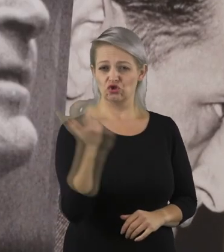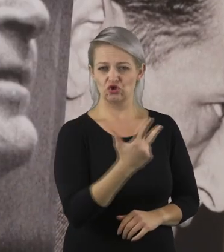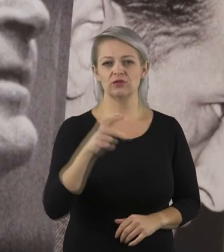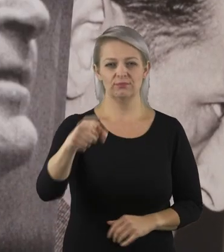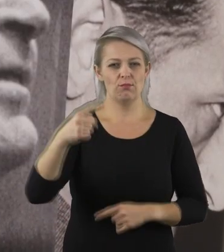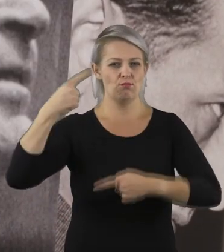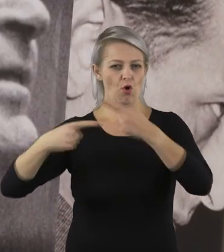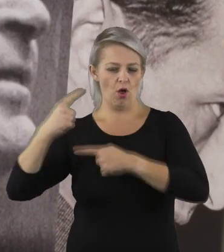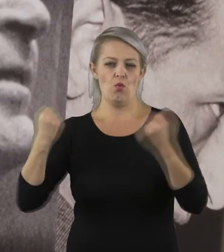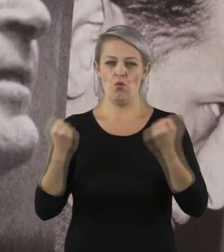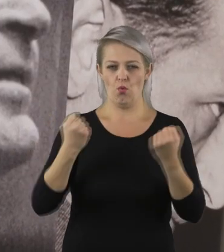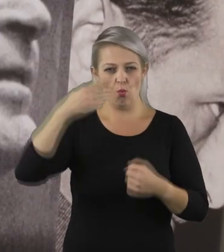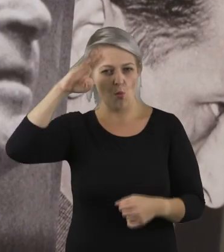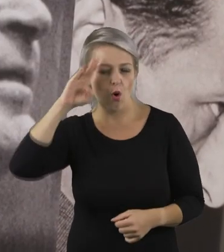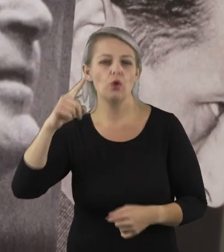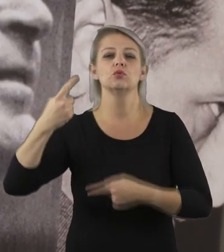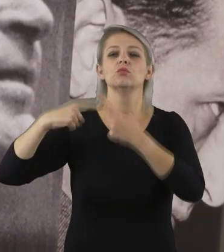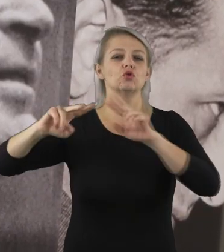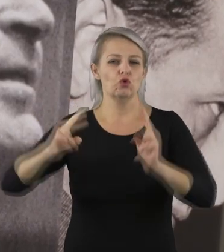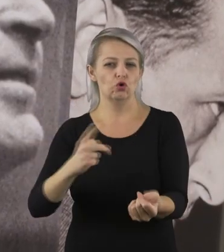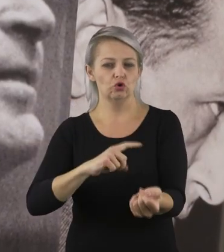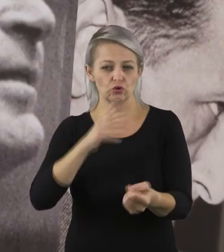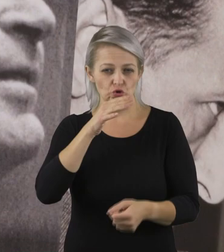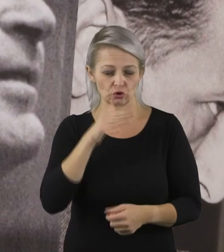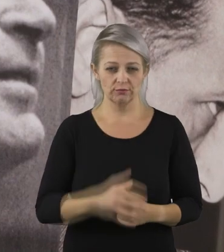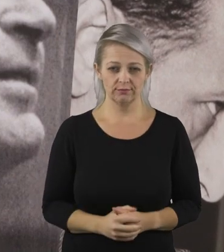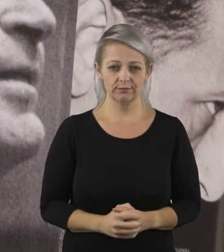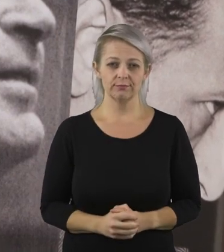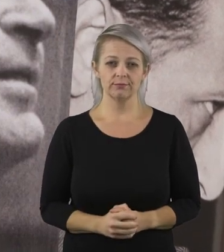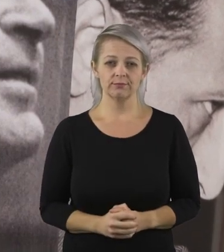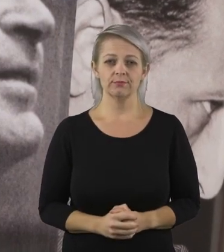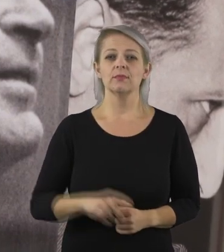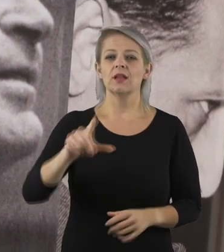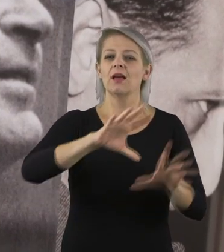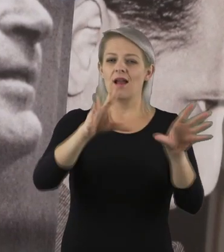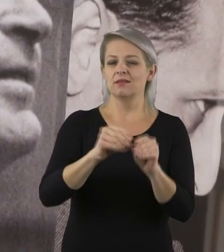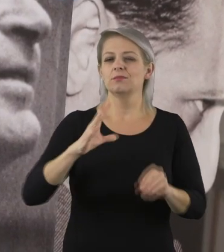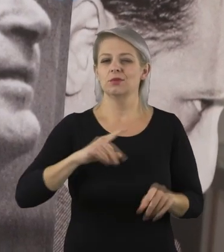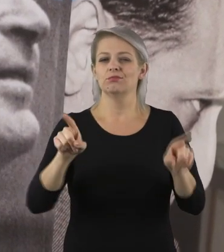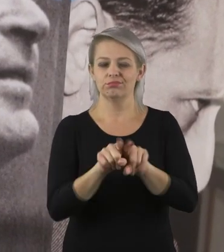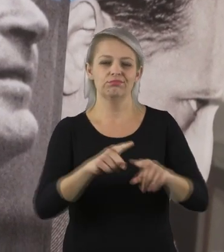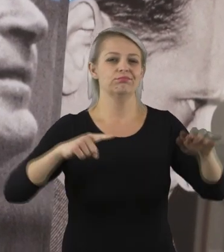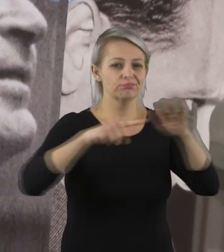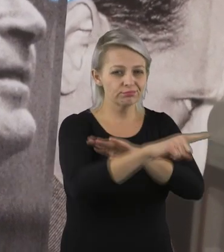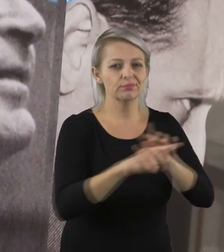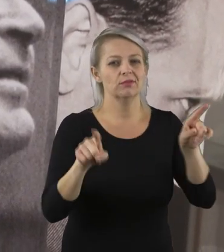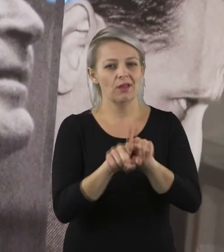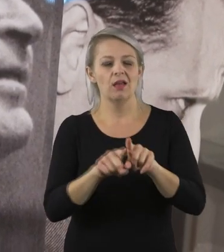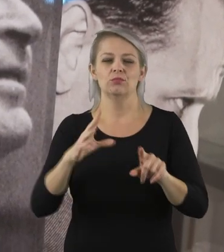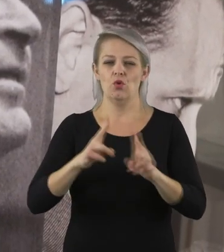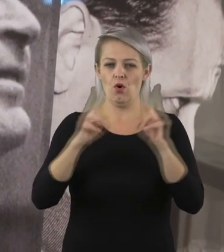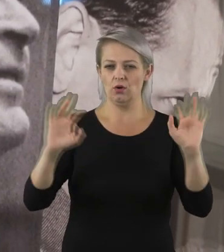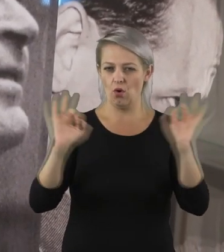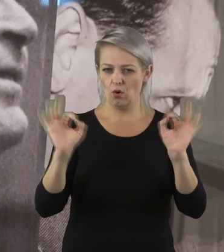Wszyscy trzej, jako przedstawiciele pokolenia wybitnych Łodzian pochodzenia żydowskiego, współdzielili emigrancki los i